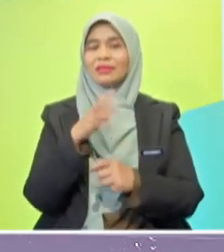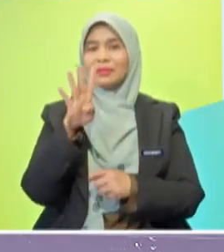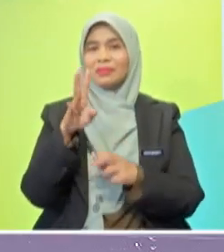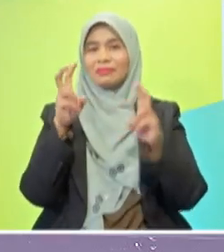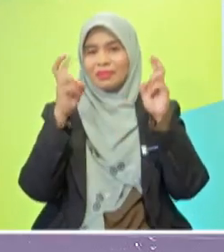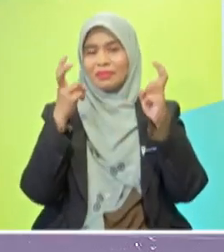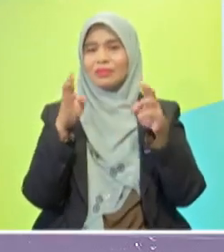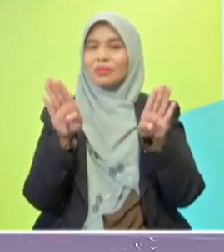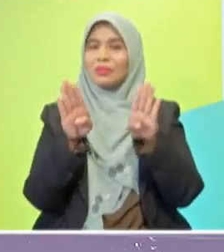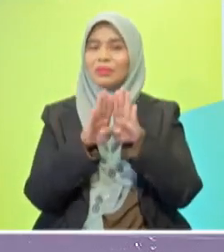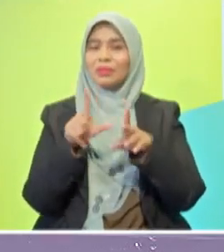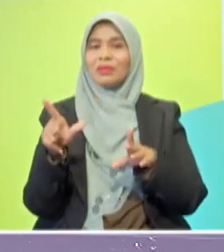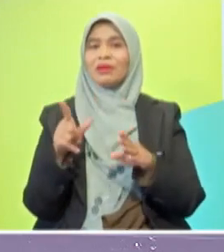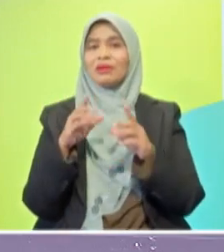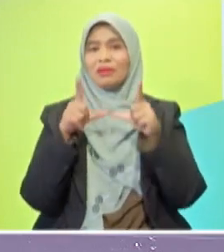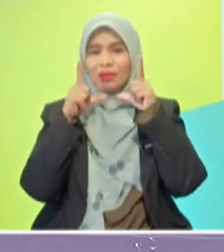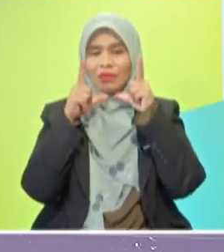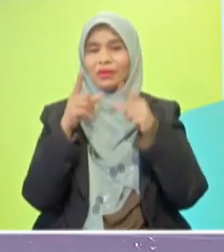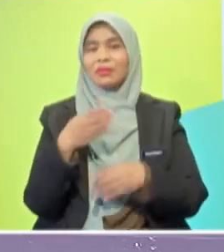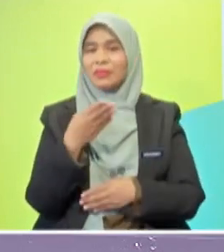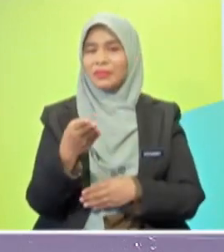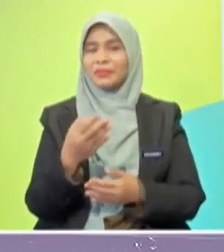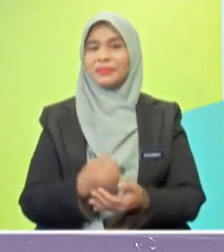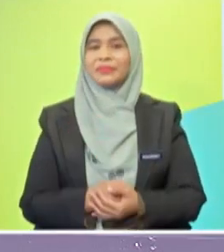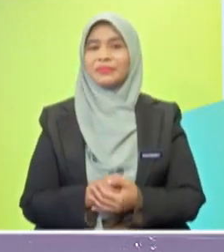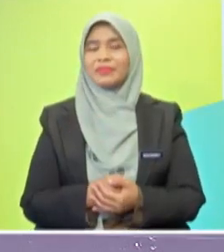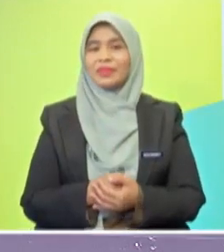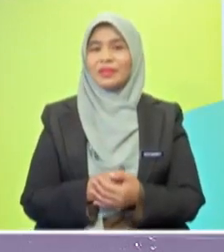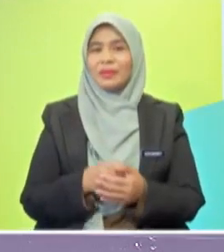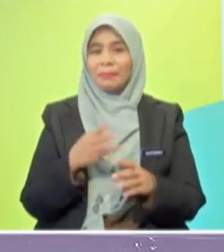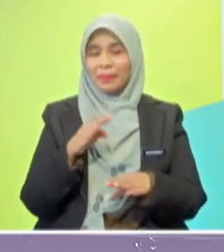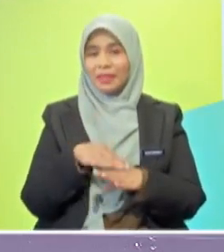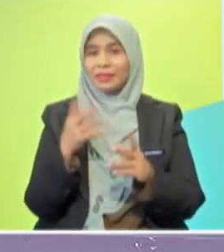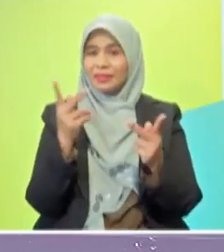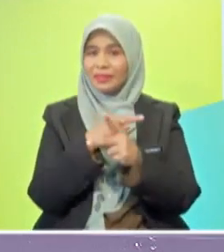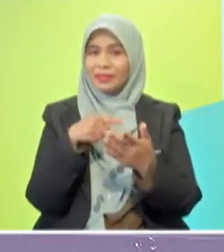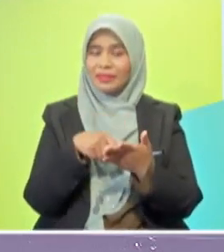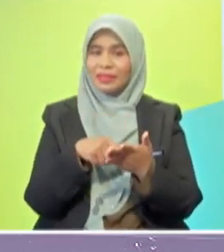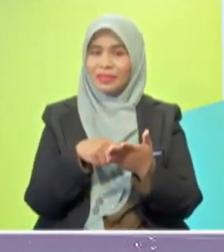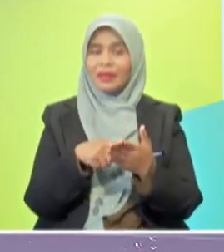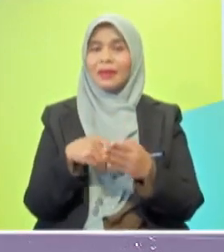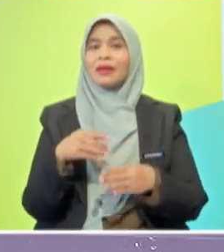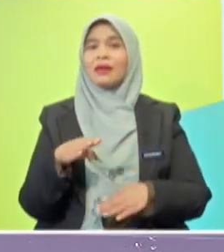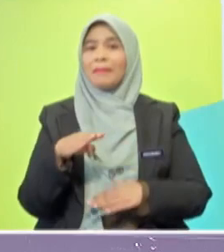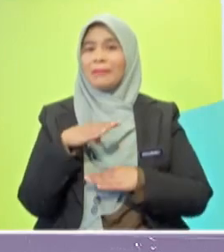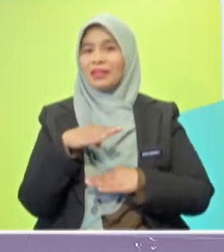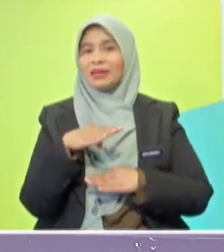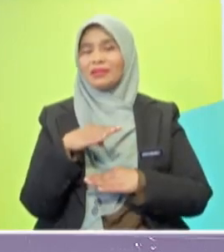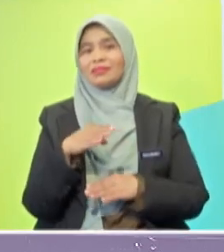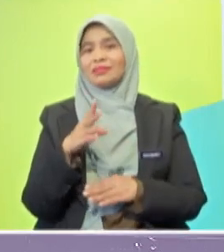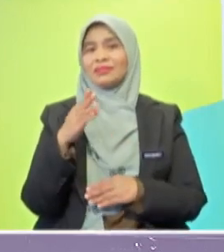adalah tutuplah auratmu. Dan subtopik kita pada hari ini ataupun pada segmen pada kali ini, batas aurat dan